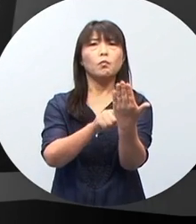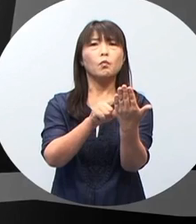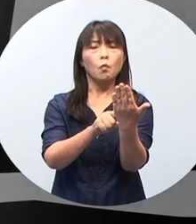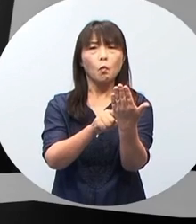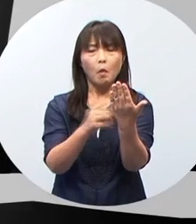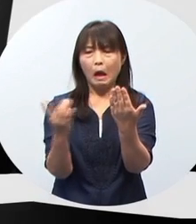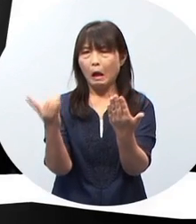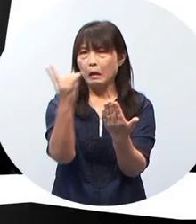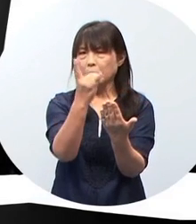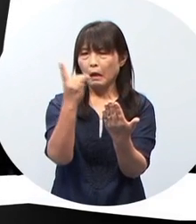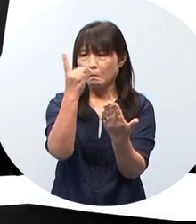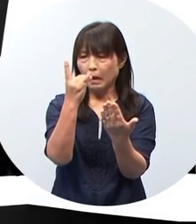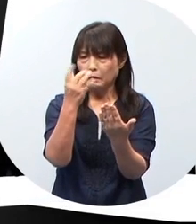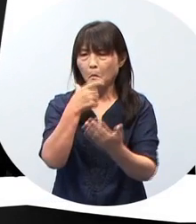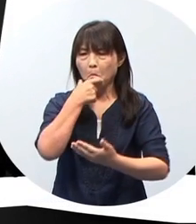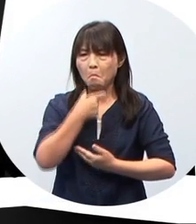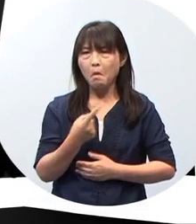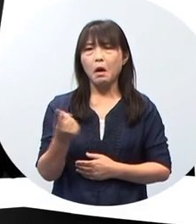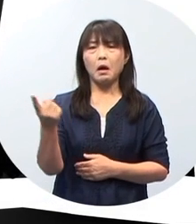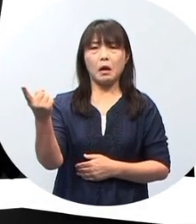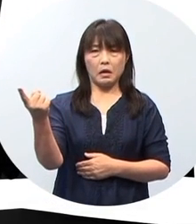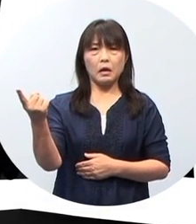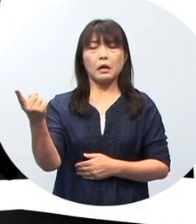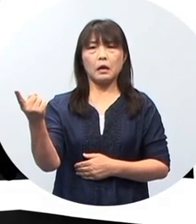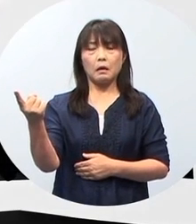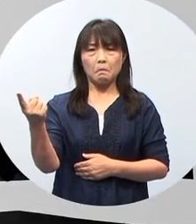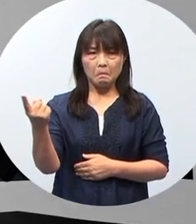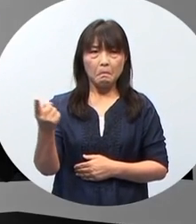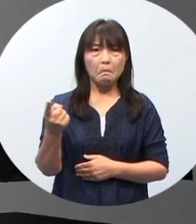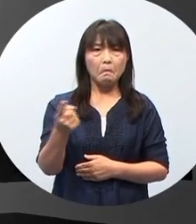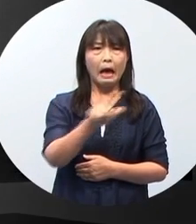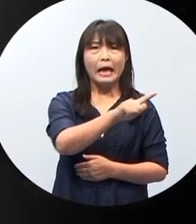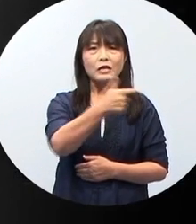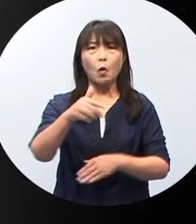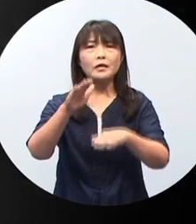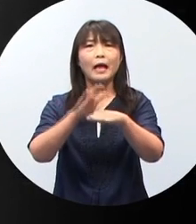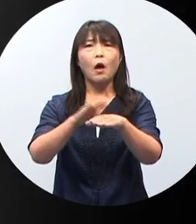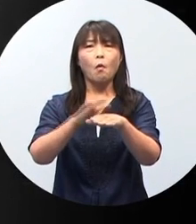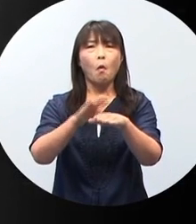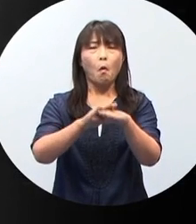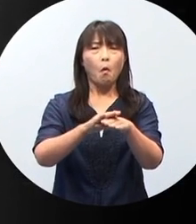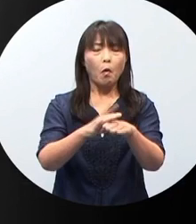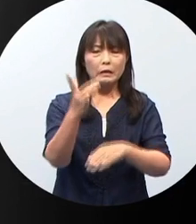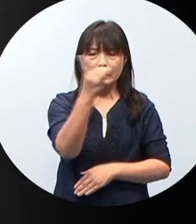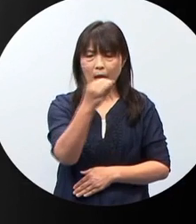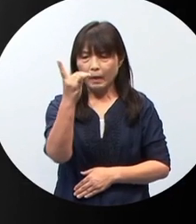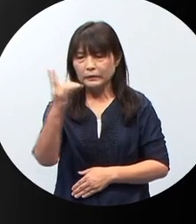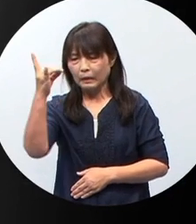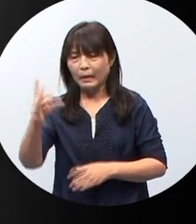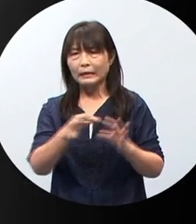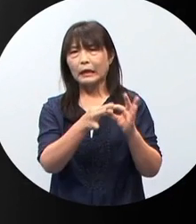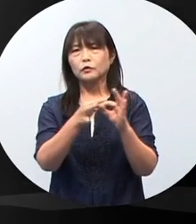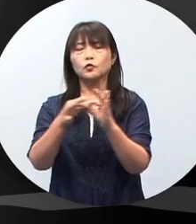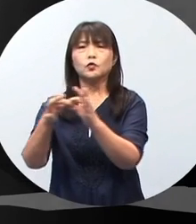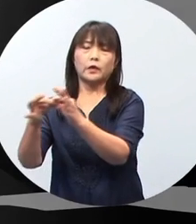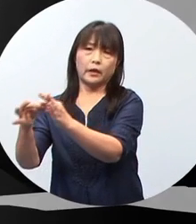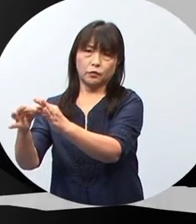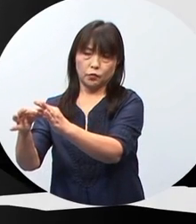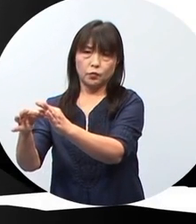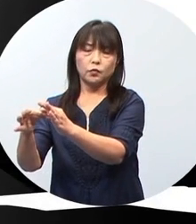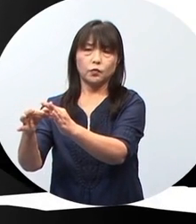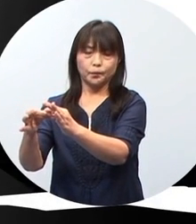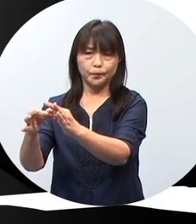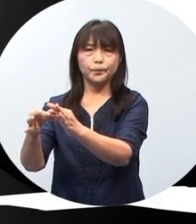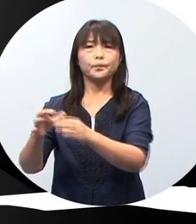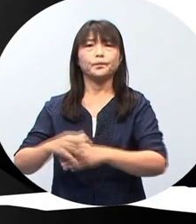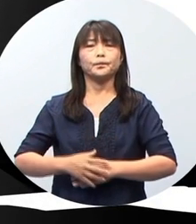い。社会の変化に伴って次から次へと新たな手口の悪質商法が出てきて、どんどん複